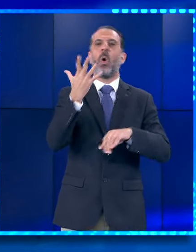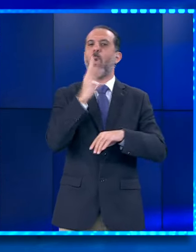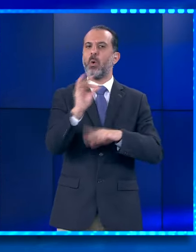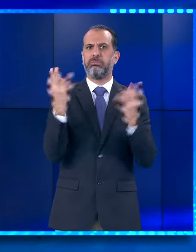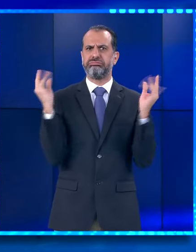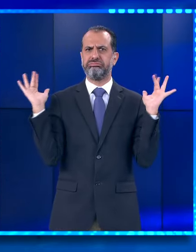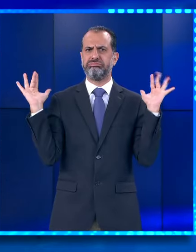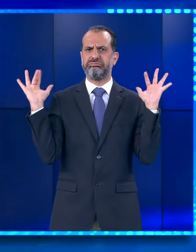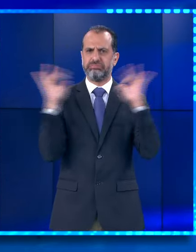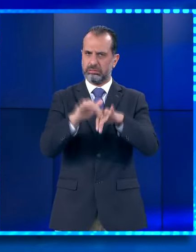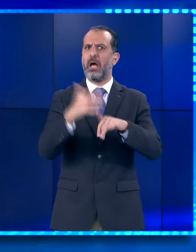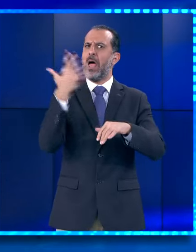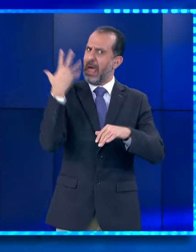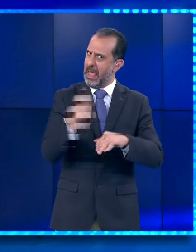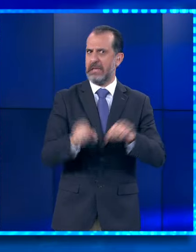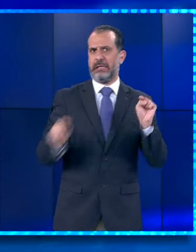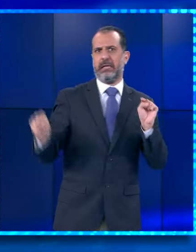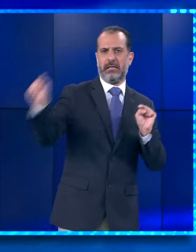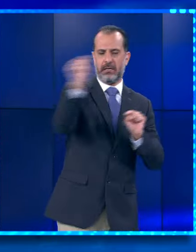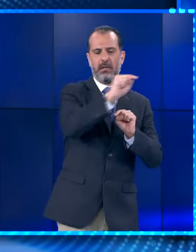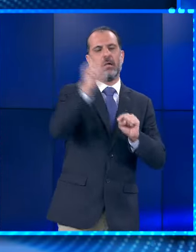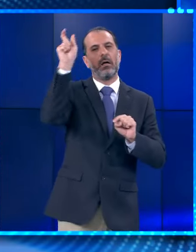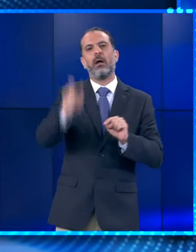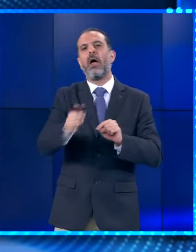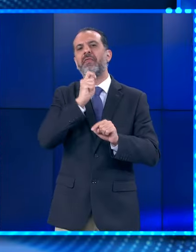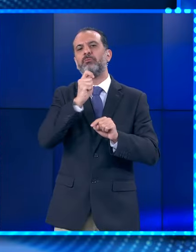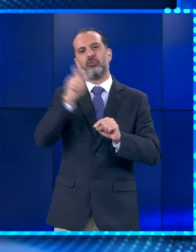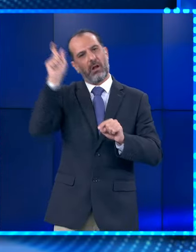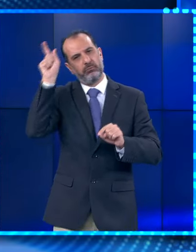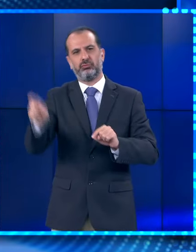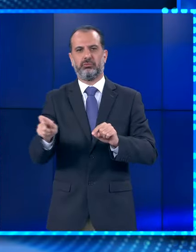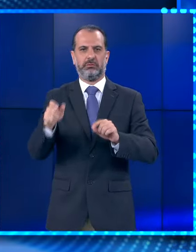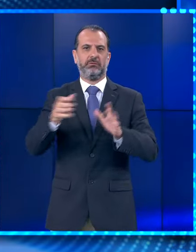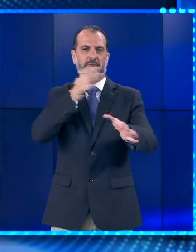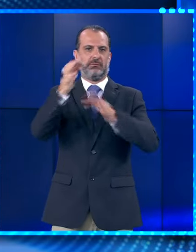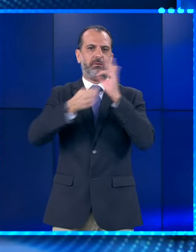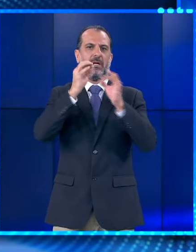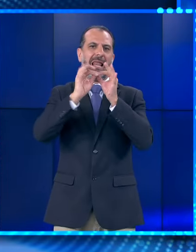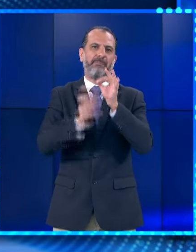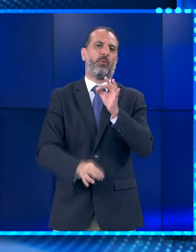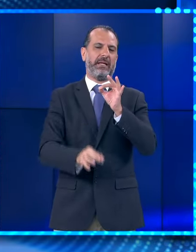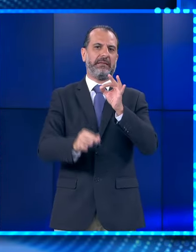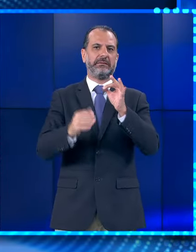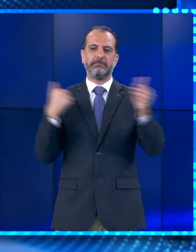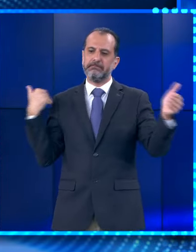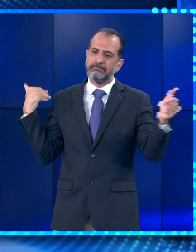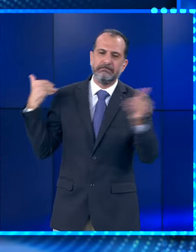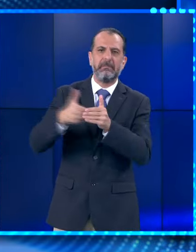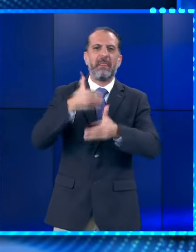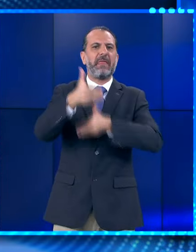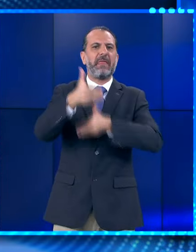δείχνουν μεγάλη προσέλευση στις κάλπες. Θα συνδεθούμε τώρα με τον Αντώνη Αντωνόπουλο για να μας πεις, Αντώνη, πώς εξελίσσεται η εκλογική διαδικασία.